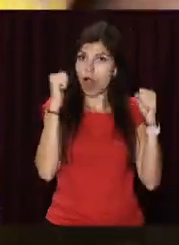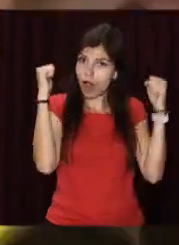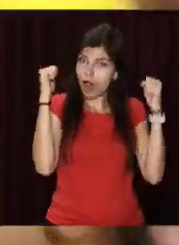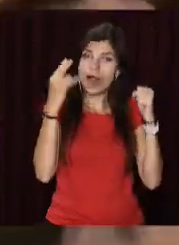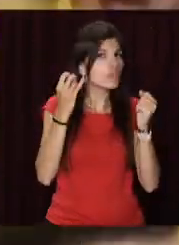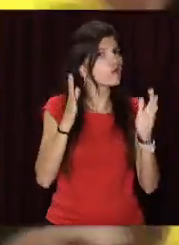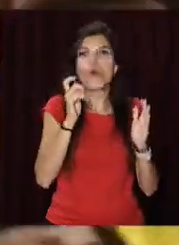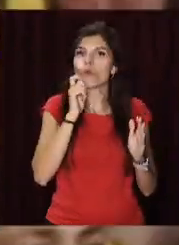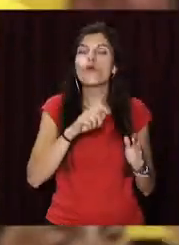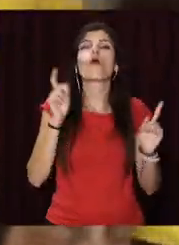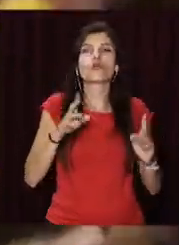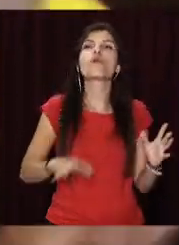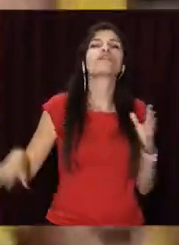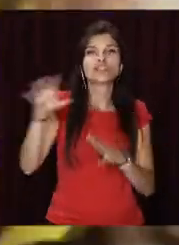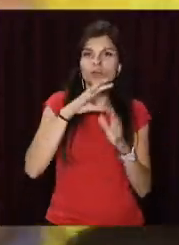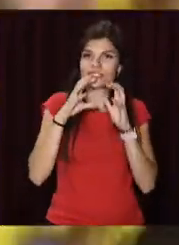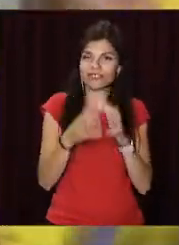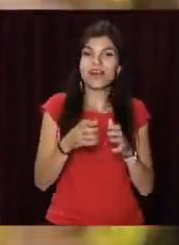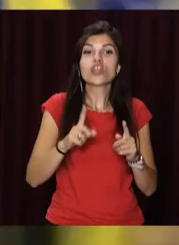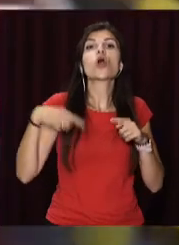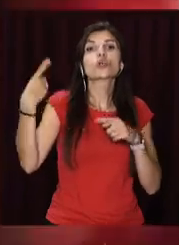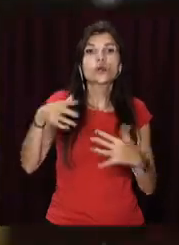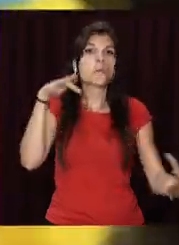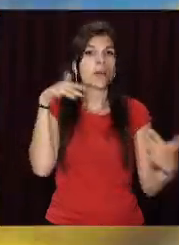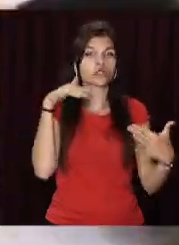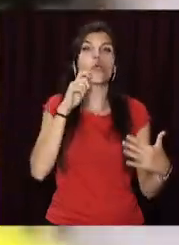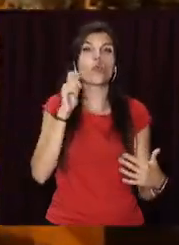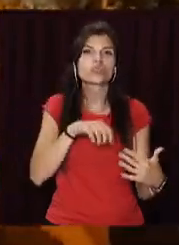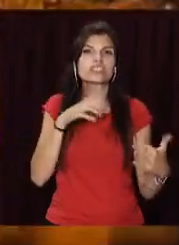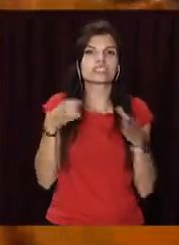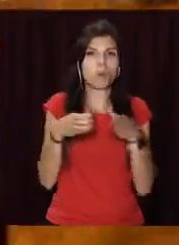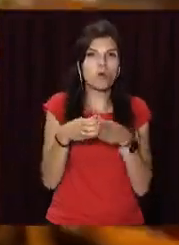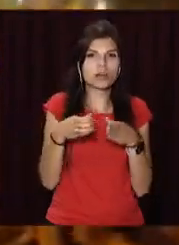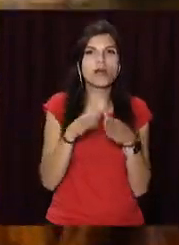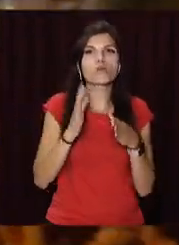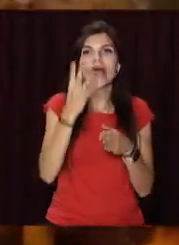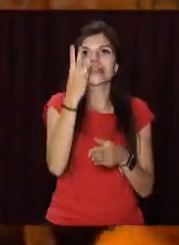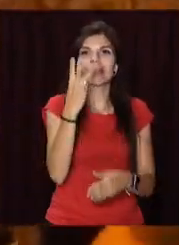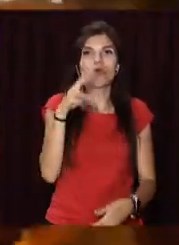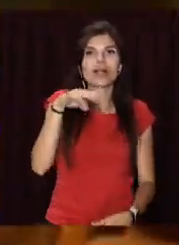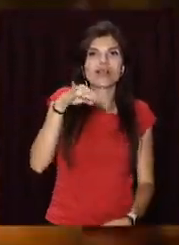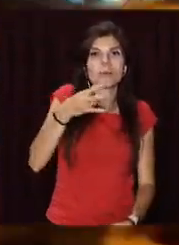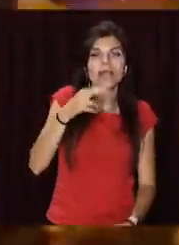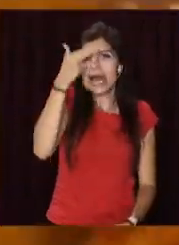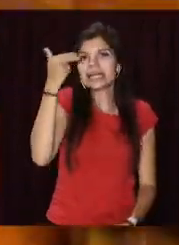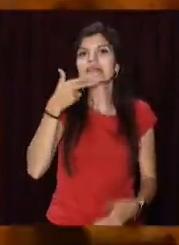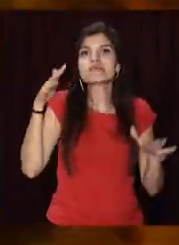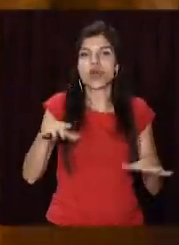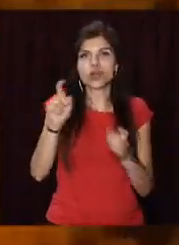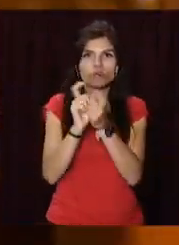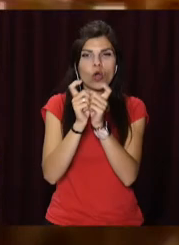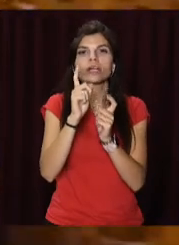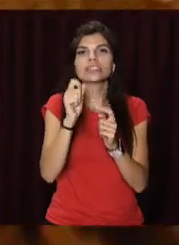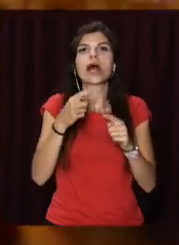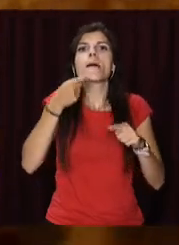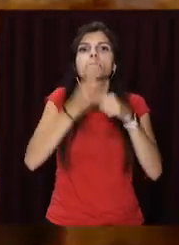в Україні, але й по всьому світу. Наступний матч за участю української збірною відбудеться 3 липня. У Римі вона побореться за вихід